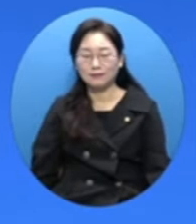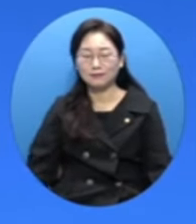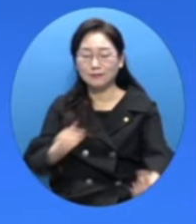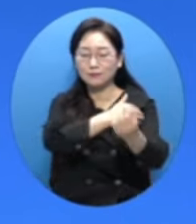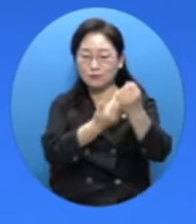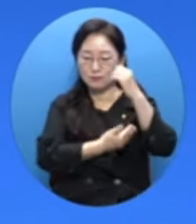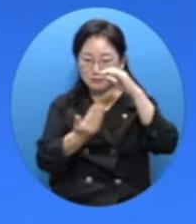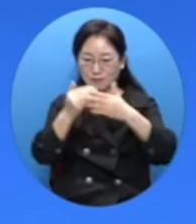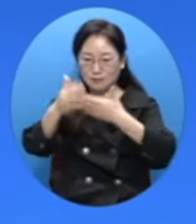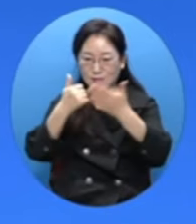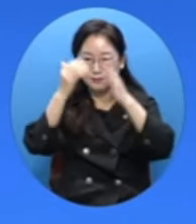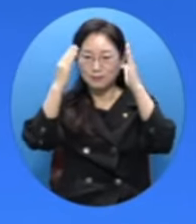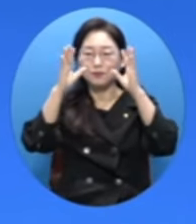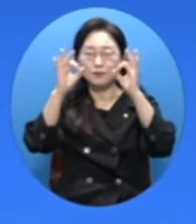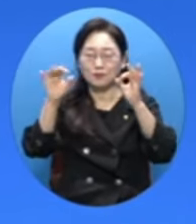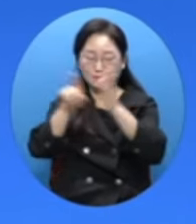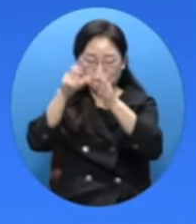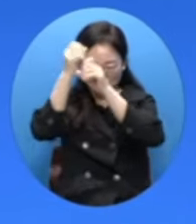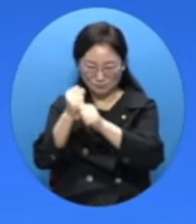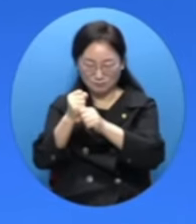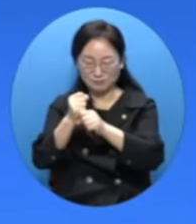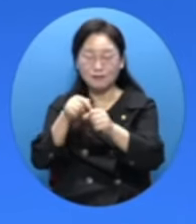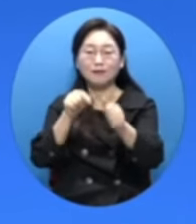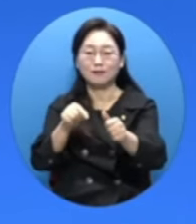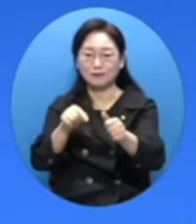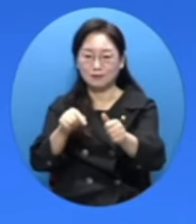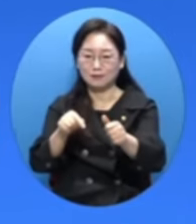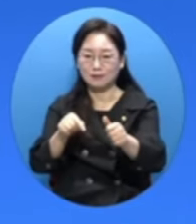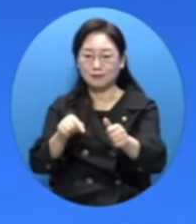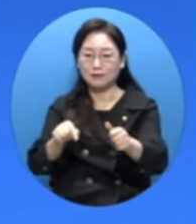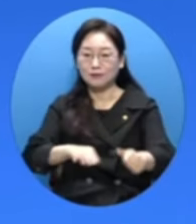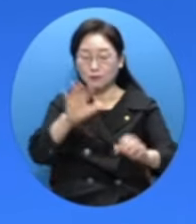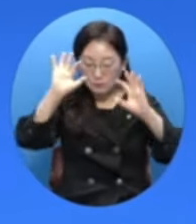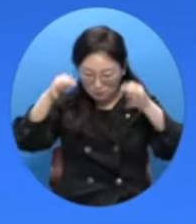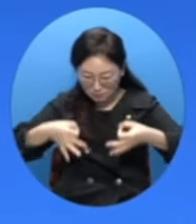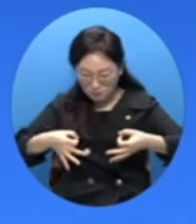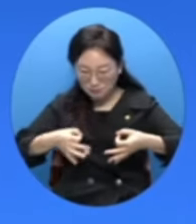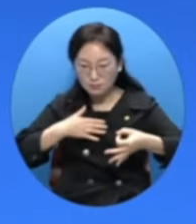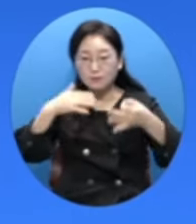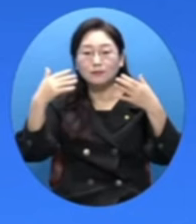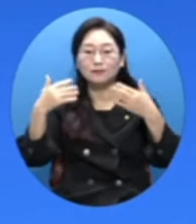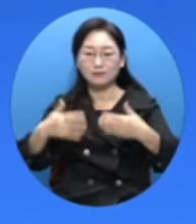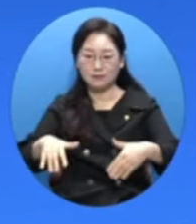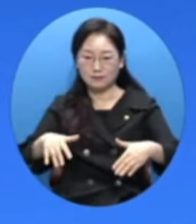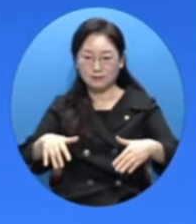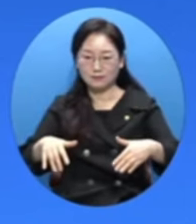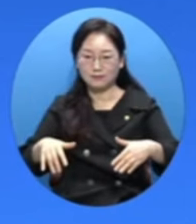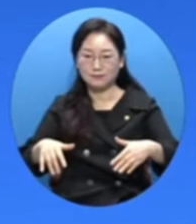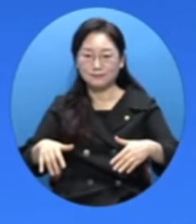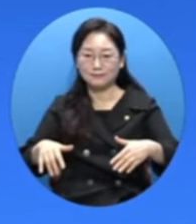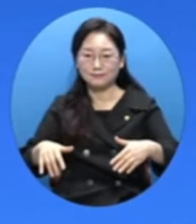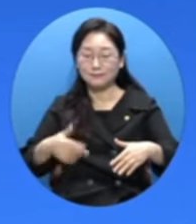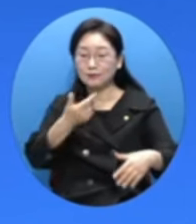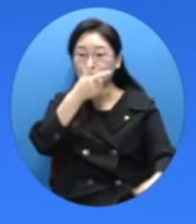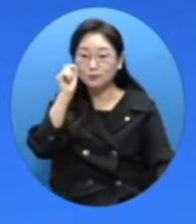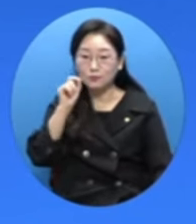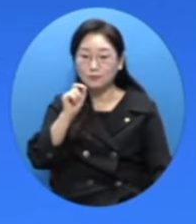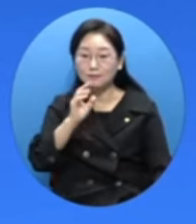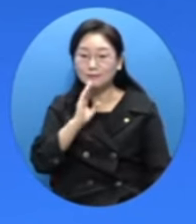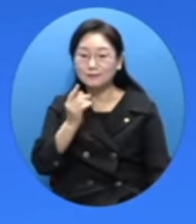전능한 하나님만 믿고 의지하고 바라보아라. 우리 자신을 보면 우리는 연약하고 부족한